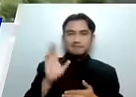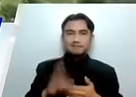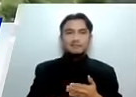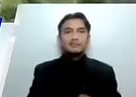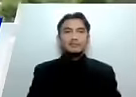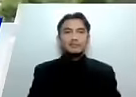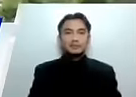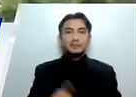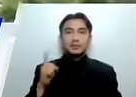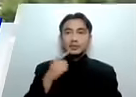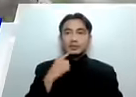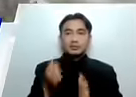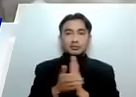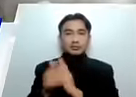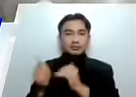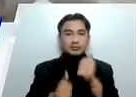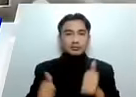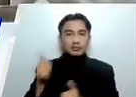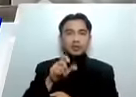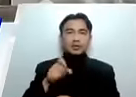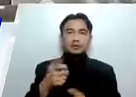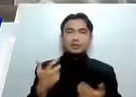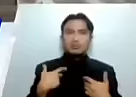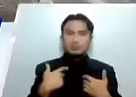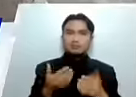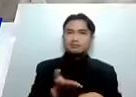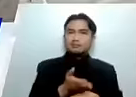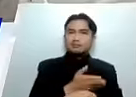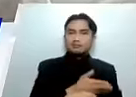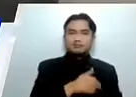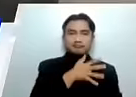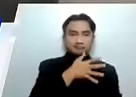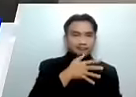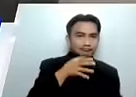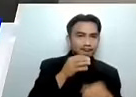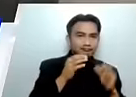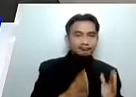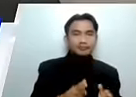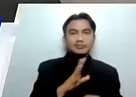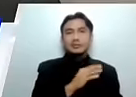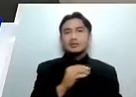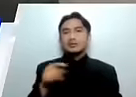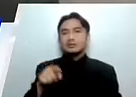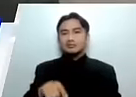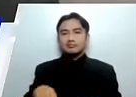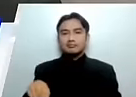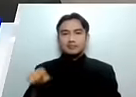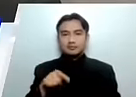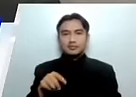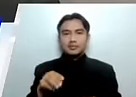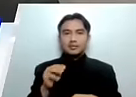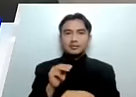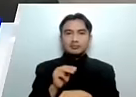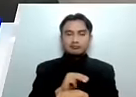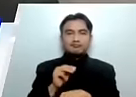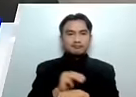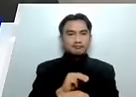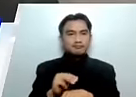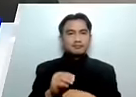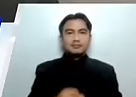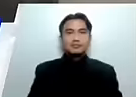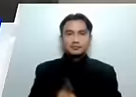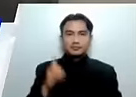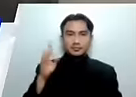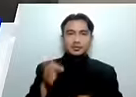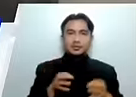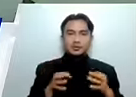mapapabuti ang sektor ng agrikultura at manufacturing. Mabuboost yung productivity, dadami yung output, bababa yung production cost, bababa